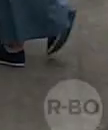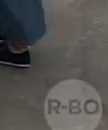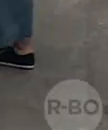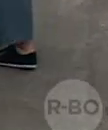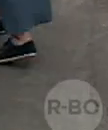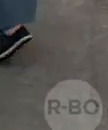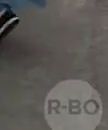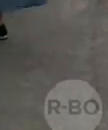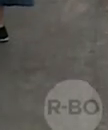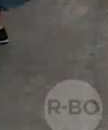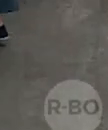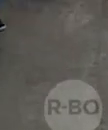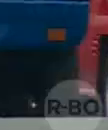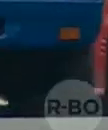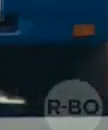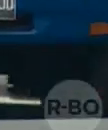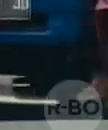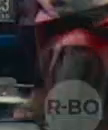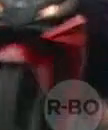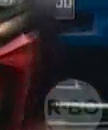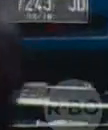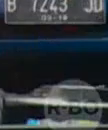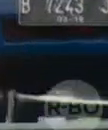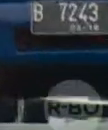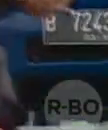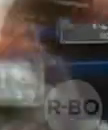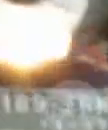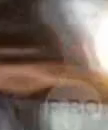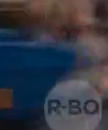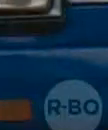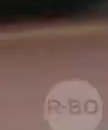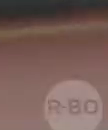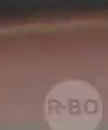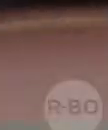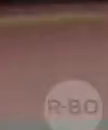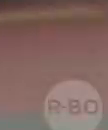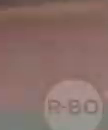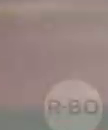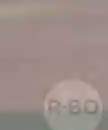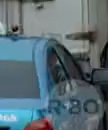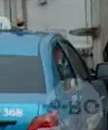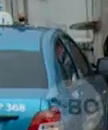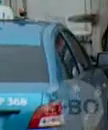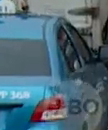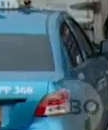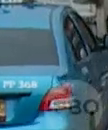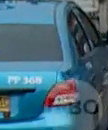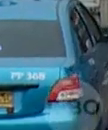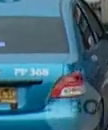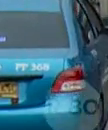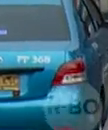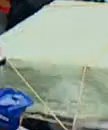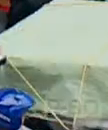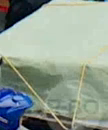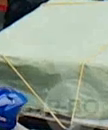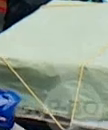itu sangat penting Kenapa kalau kita mengedepankan to lead by example Leading adalah memberikan